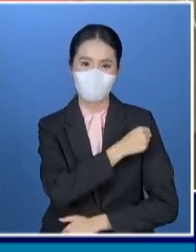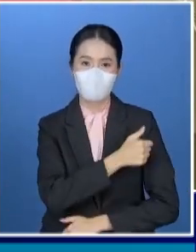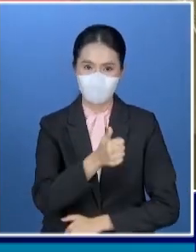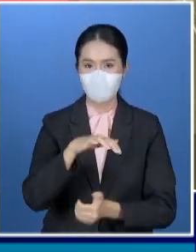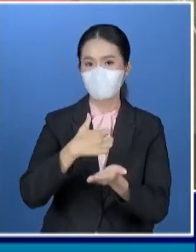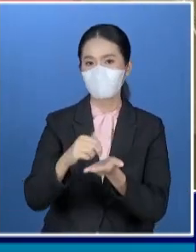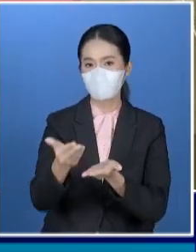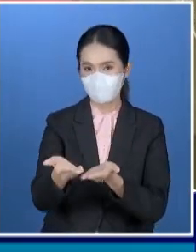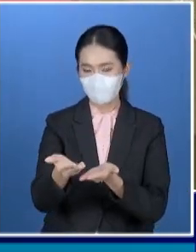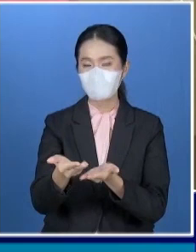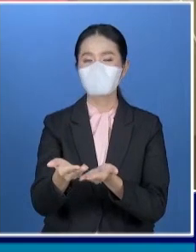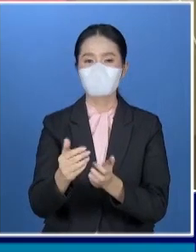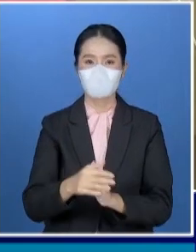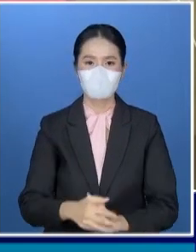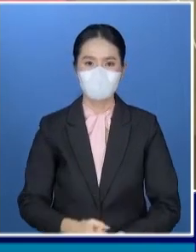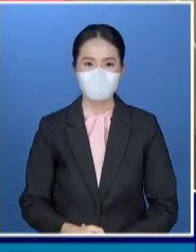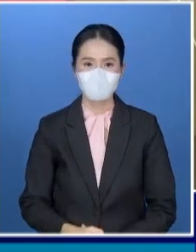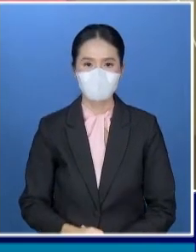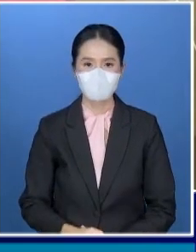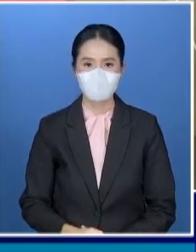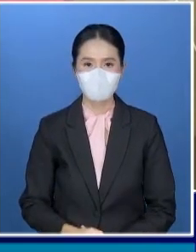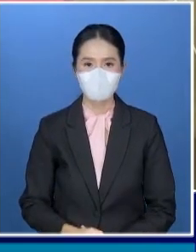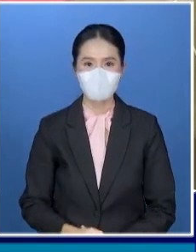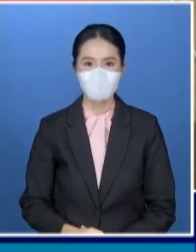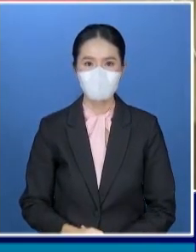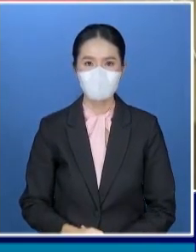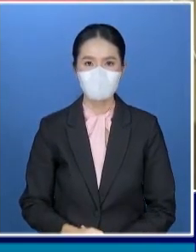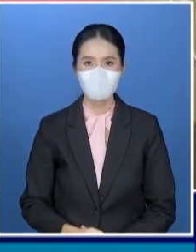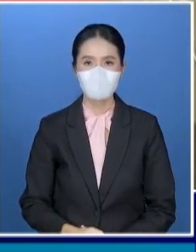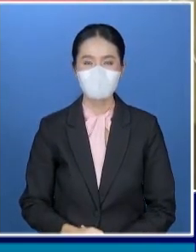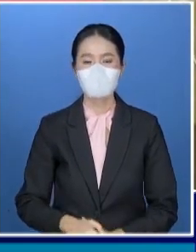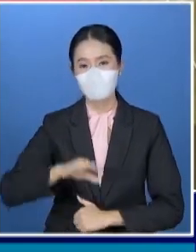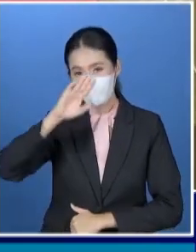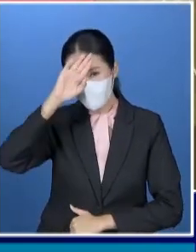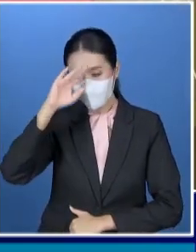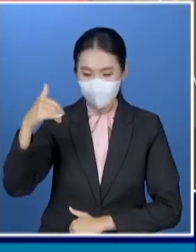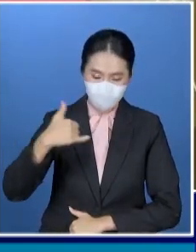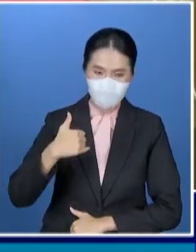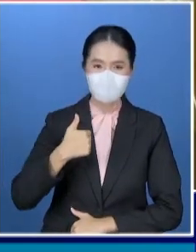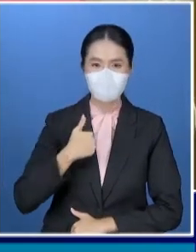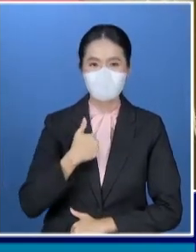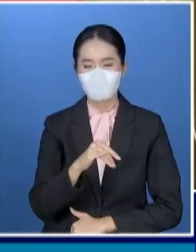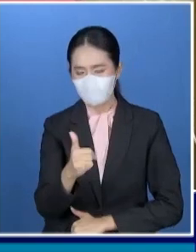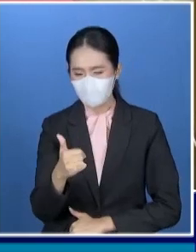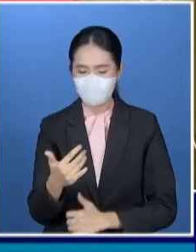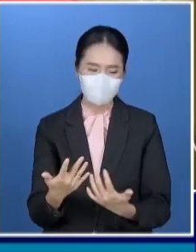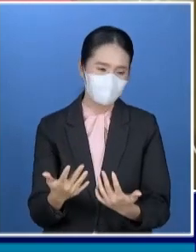ไปฟังเสียงเจ้าอาวาสผู้ช่วยเจ้าอาวาสกันนิดนึงค่ะ เขาป่วยเข้ามาเนี่ยมันมีภาวะบางอย่าง